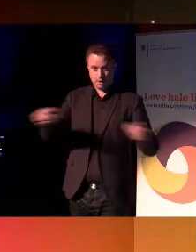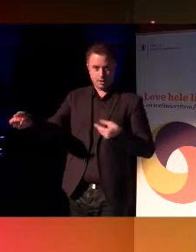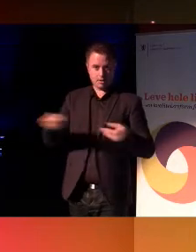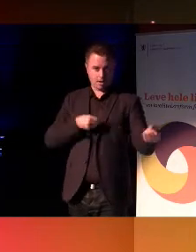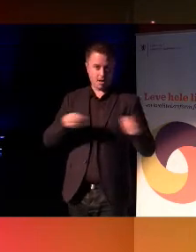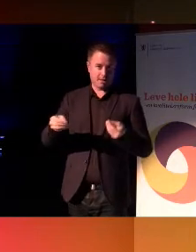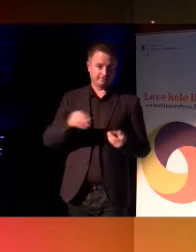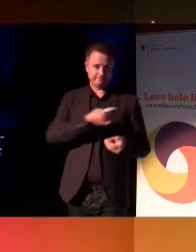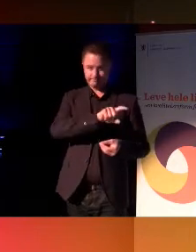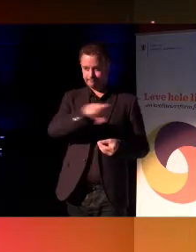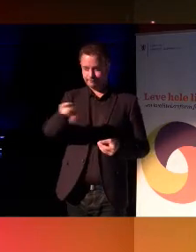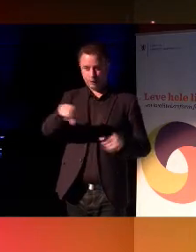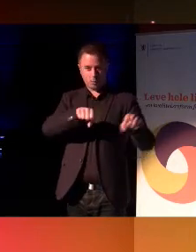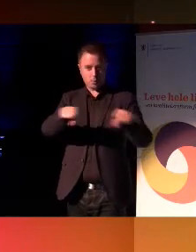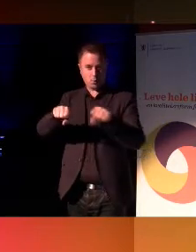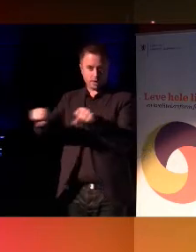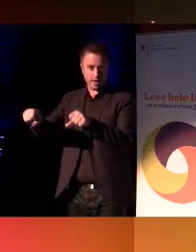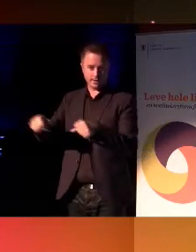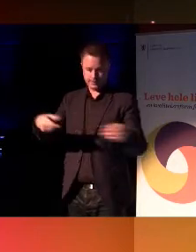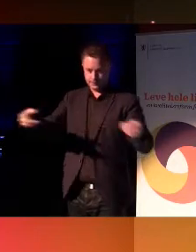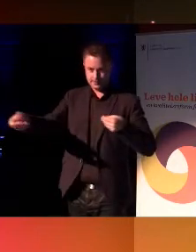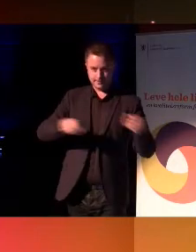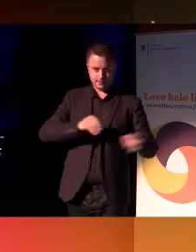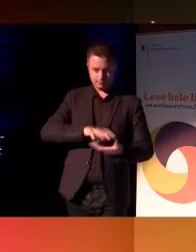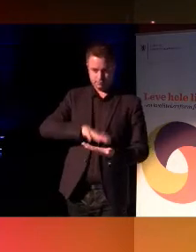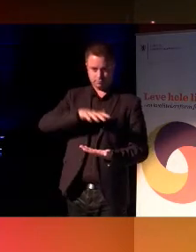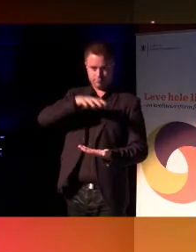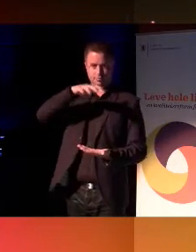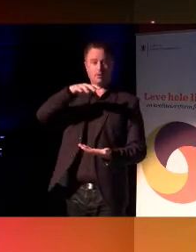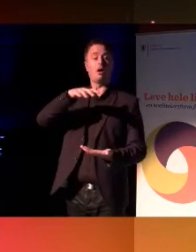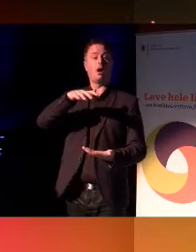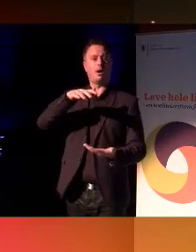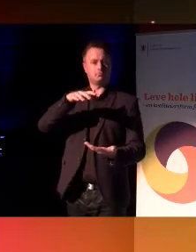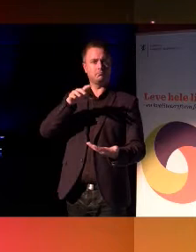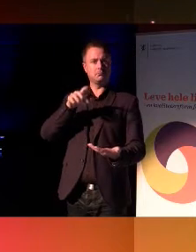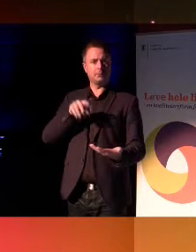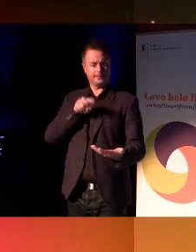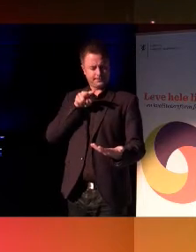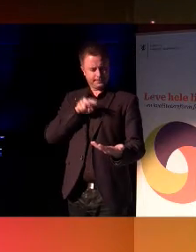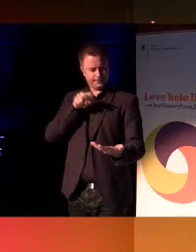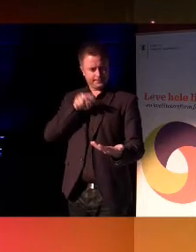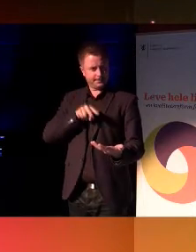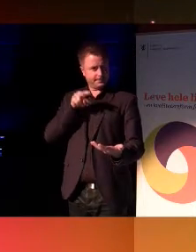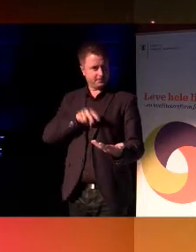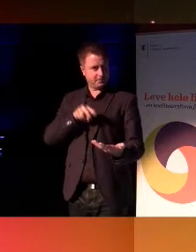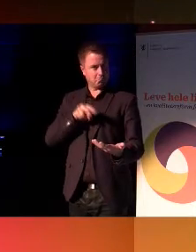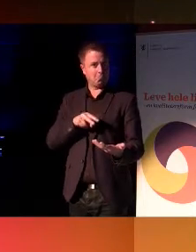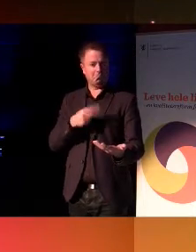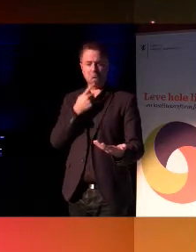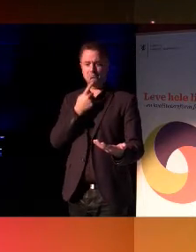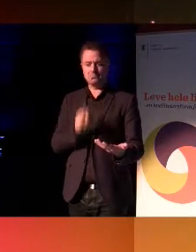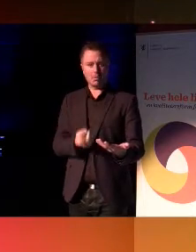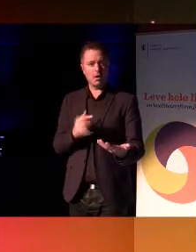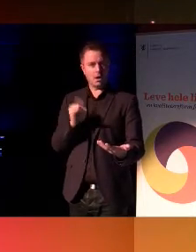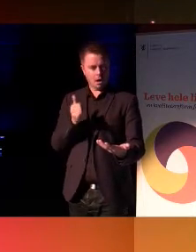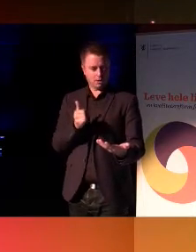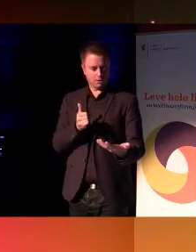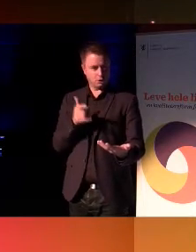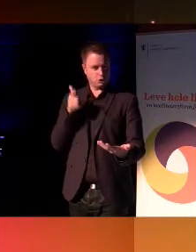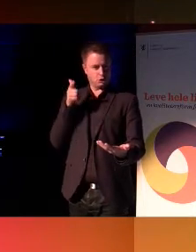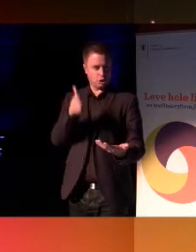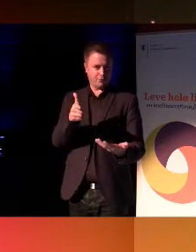til grunn for disse oppsummeringene på veldig aggregert overordnet nivå, så kan man si, ja, i 700 av de så var det